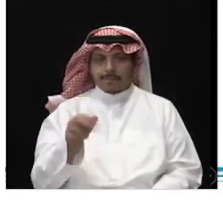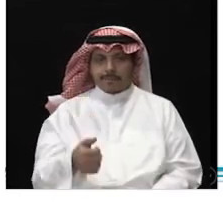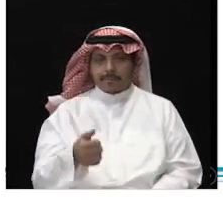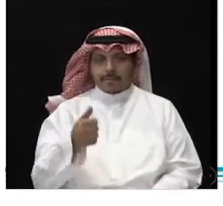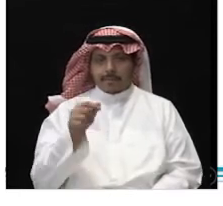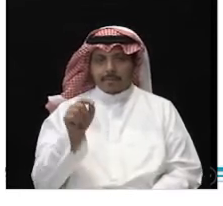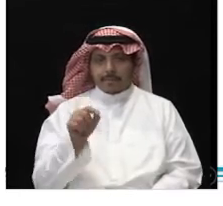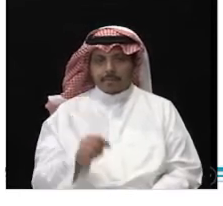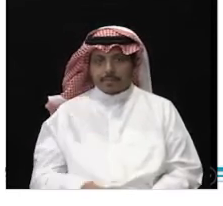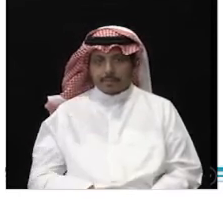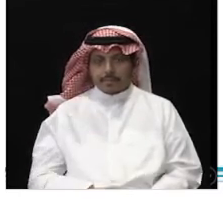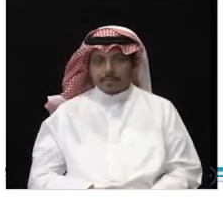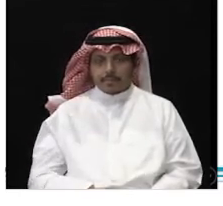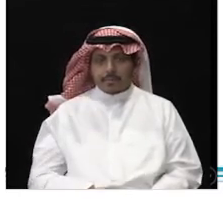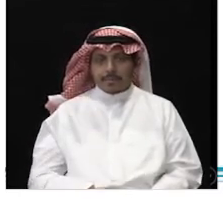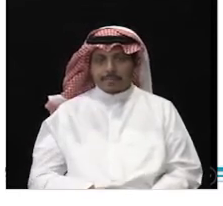جزاء.